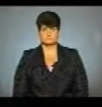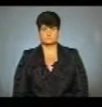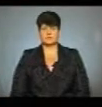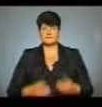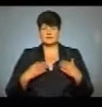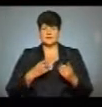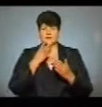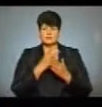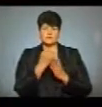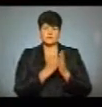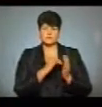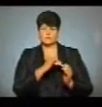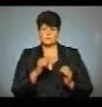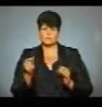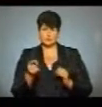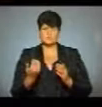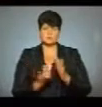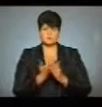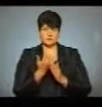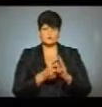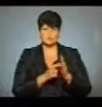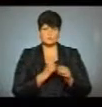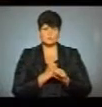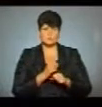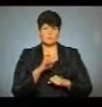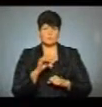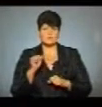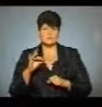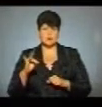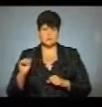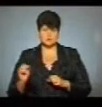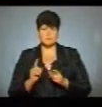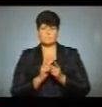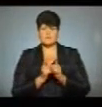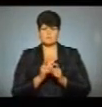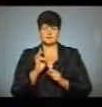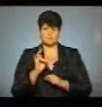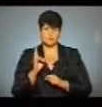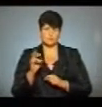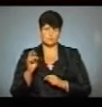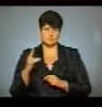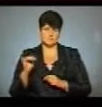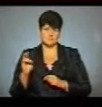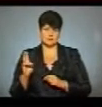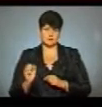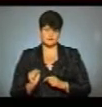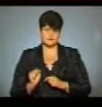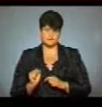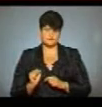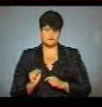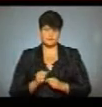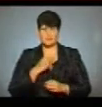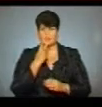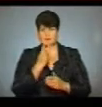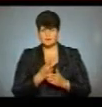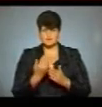вітаю глядачів телеканалу ЮА Тернопіль. В ефірі новини. У студії Богдана Сарабун, сурдопереклад Надія Коцовська. Дивіться